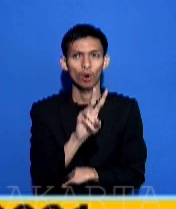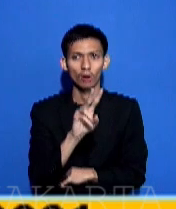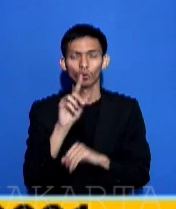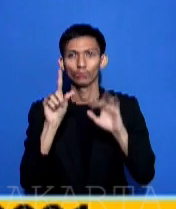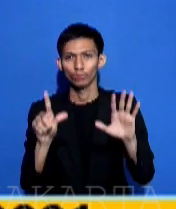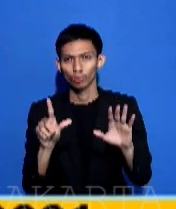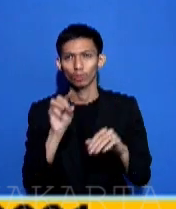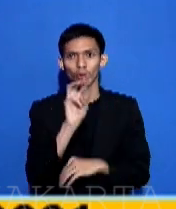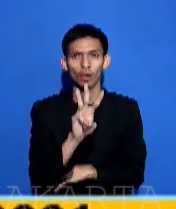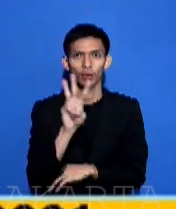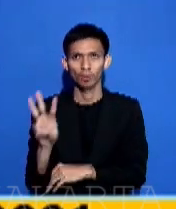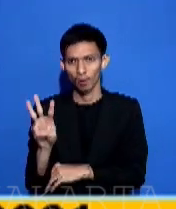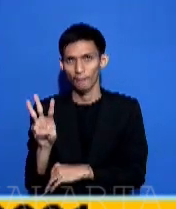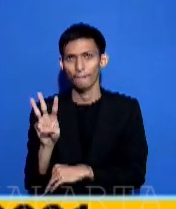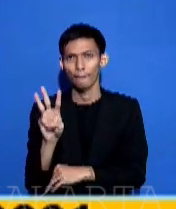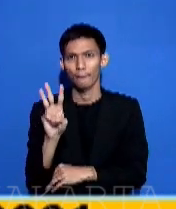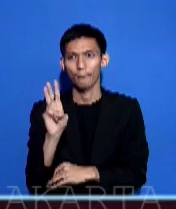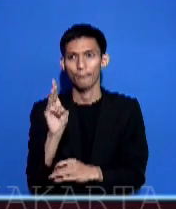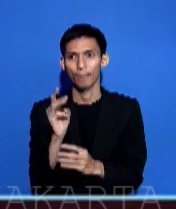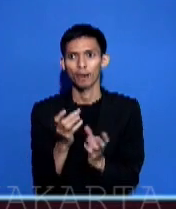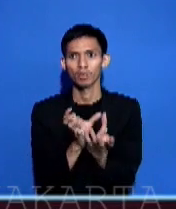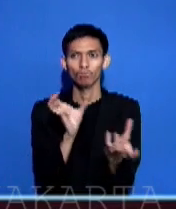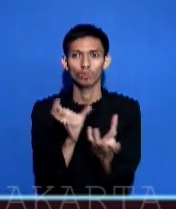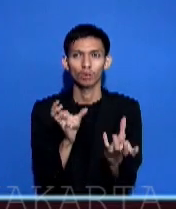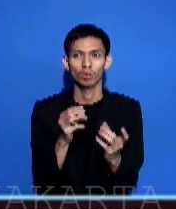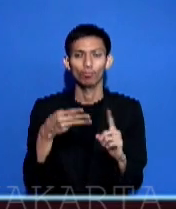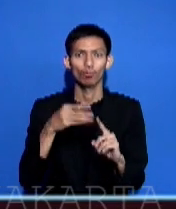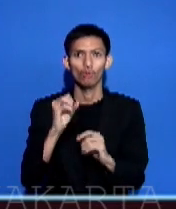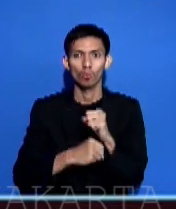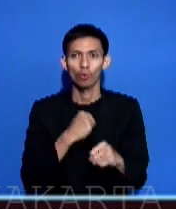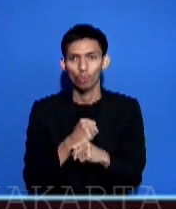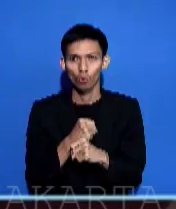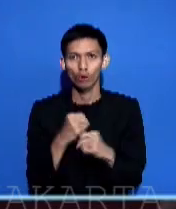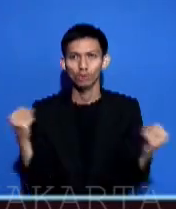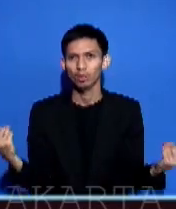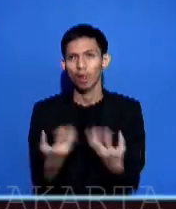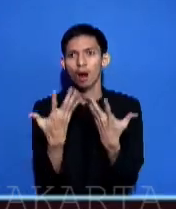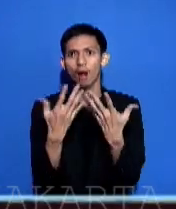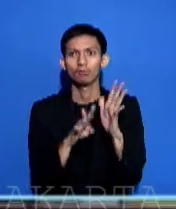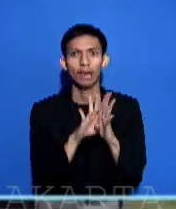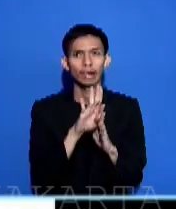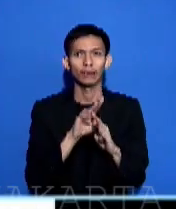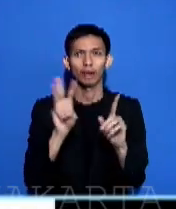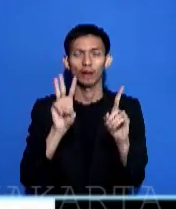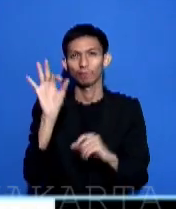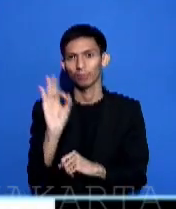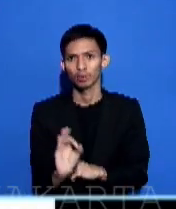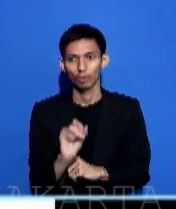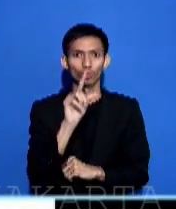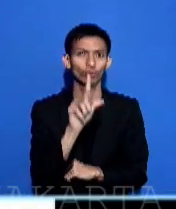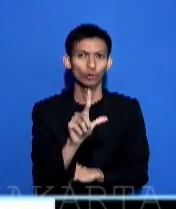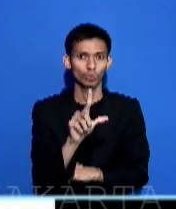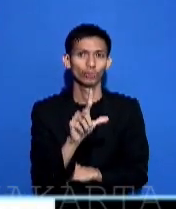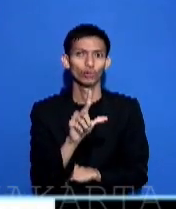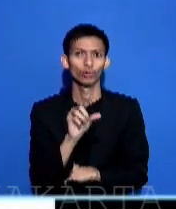2.733 tilang knalpot brong. Laka lantas naik 13%, yakni 782